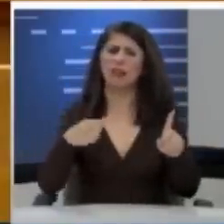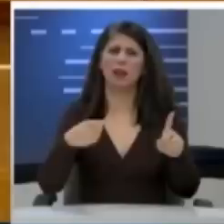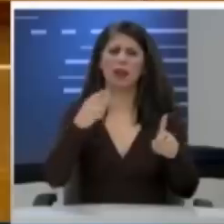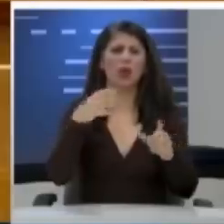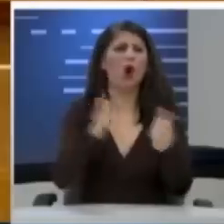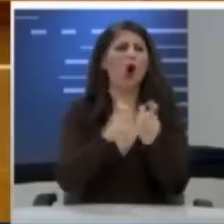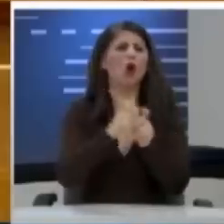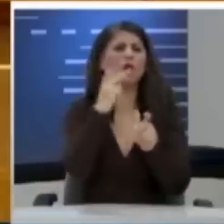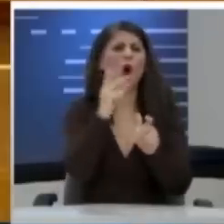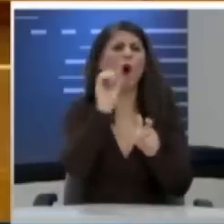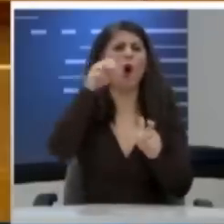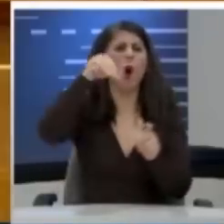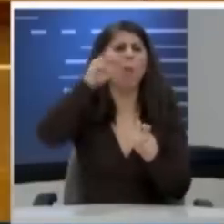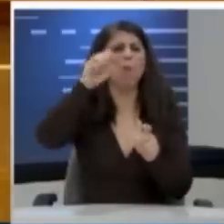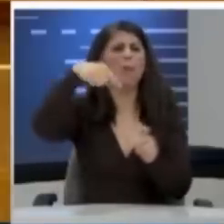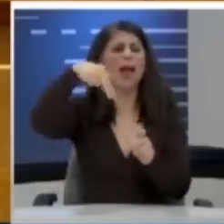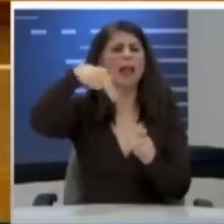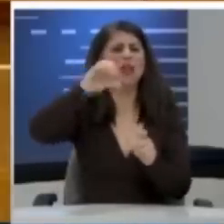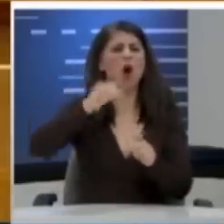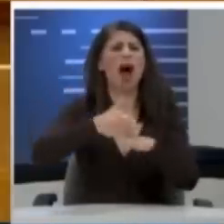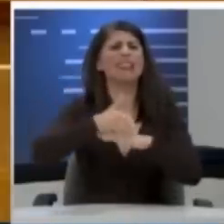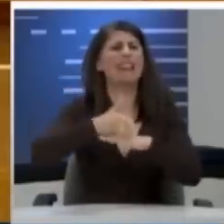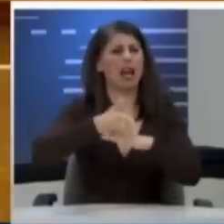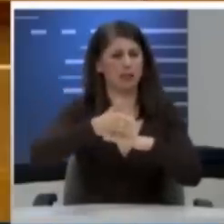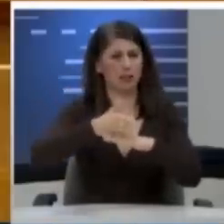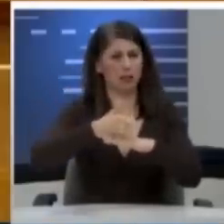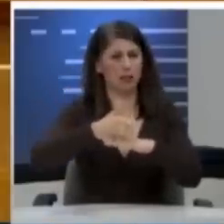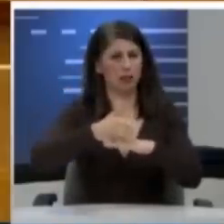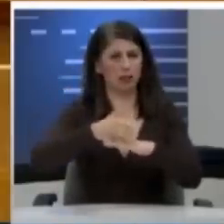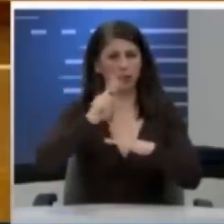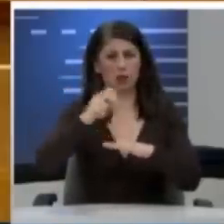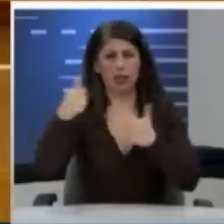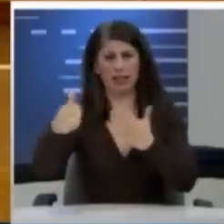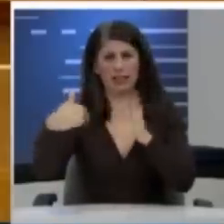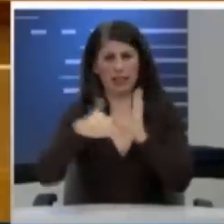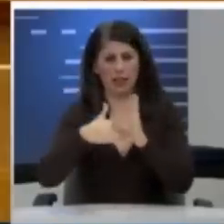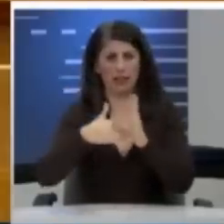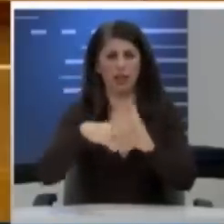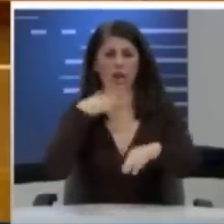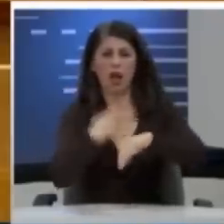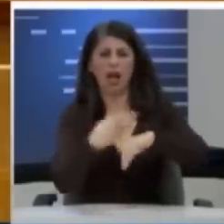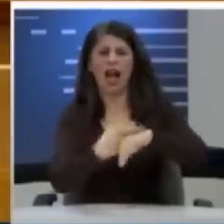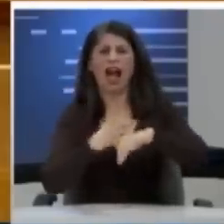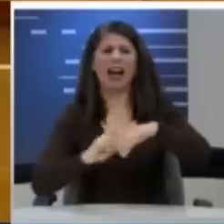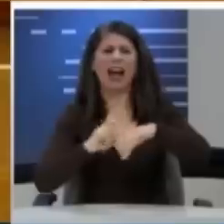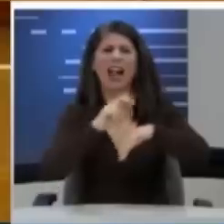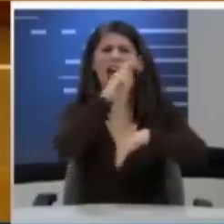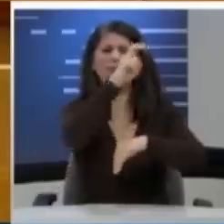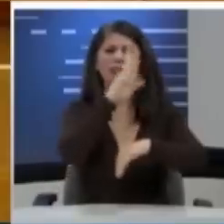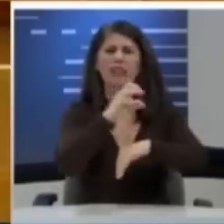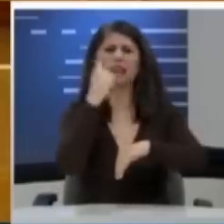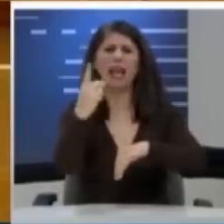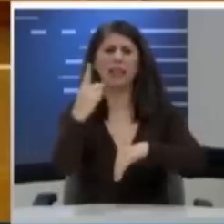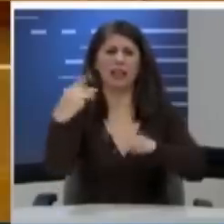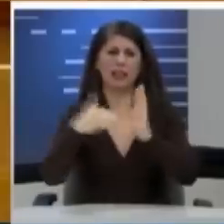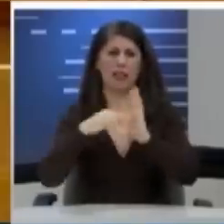Άρτας, κόστους 33.000 ευρώ. Εξυγχρονισμός χιονοδρομικού κέντρου Καλαβρίτων, κόστους 31.000